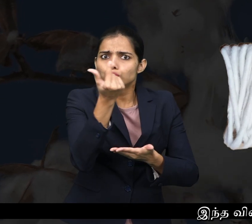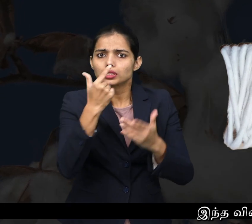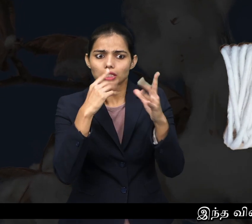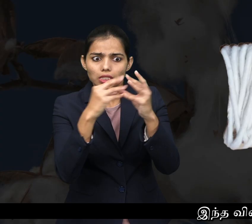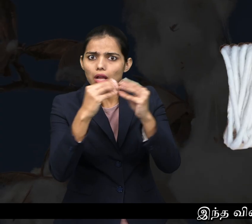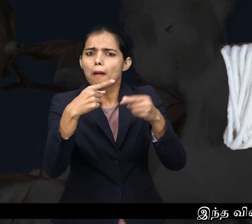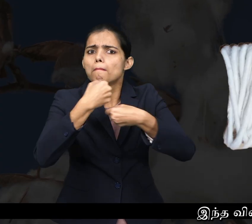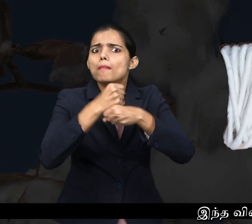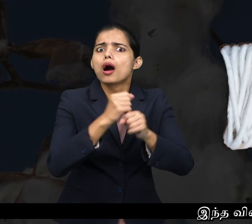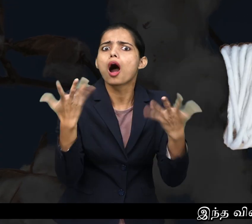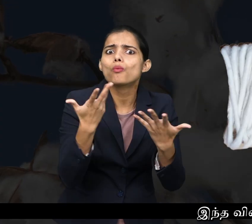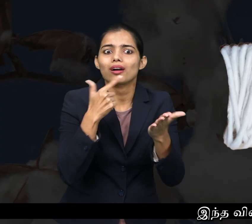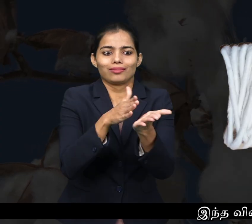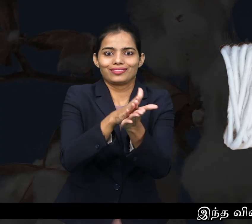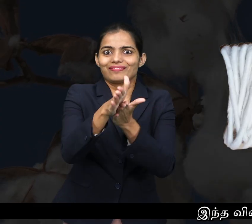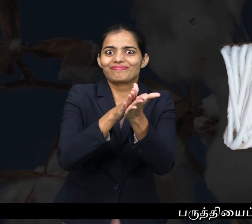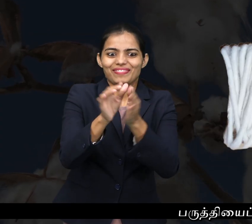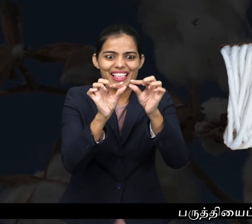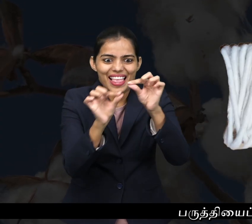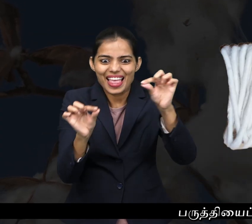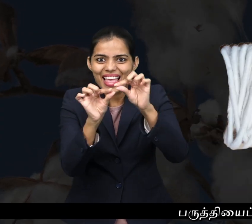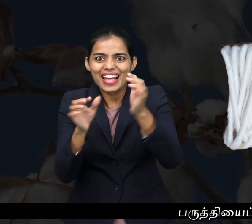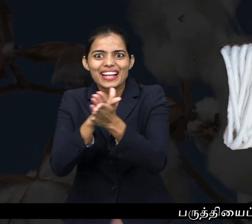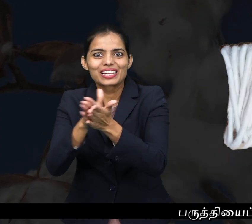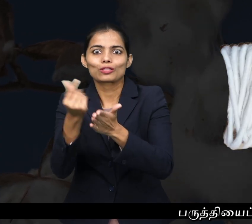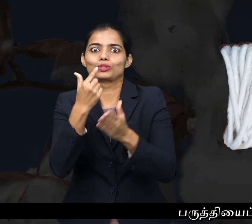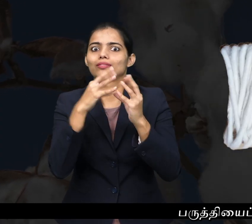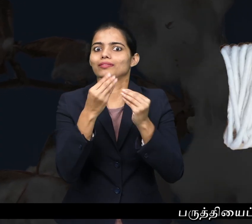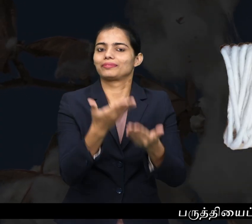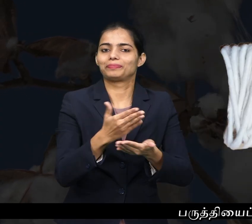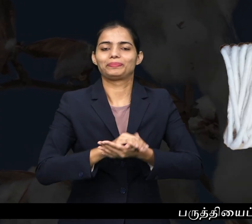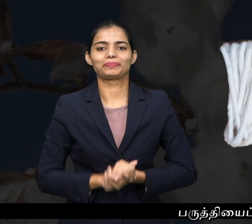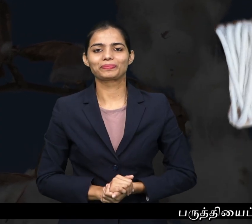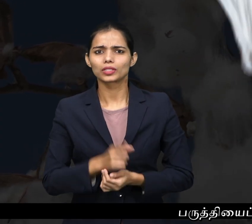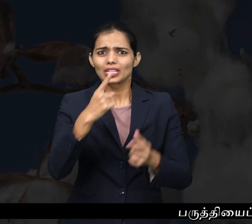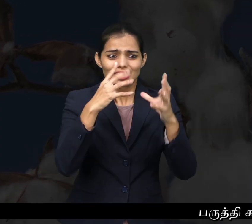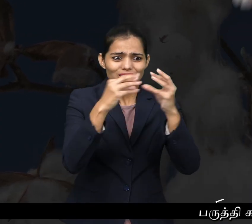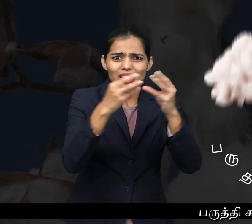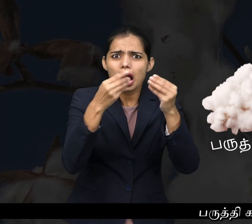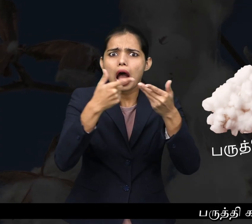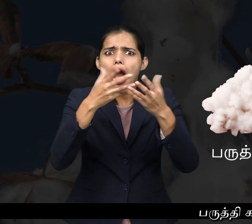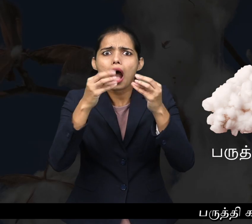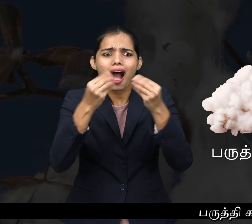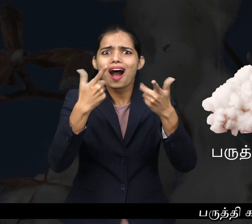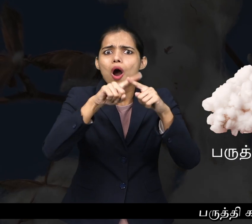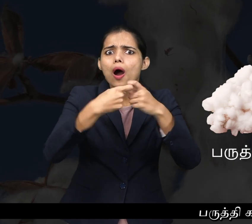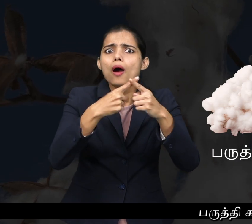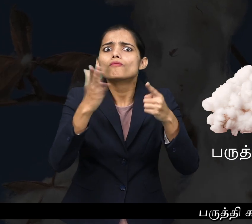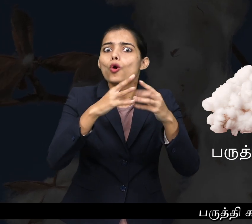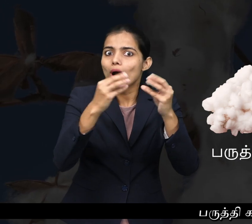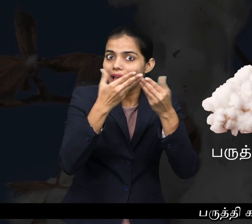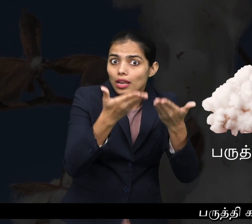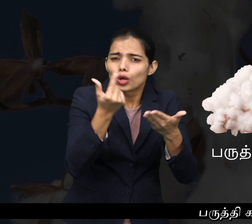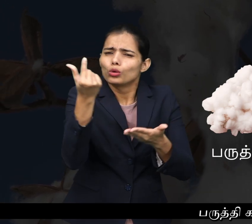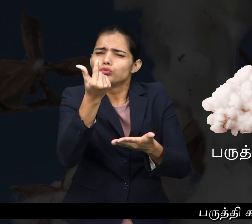இந்த விளக்கு திரி தயாரிக்க பருத்தியை பயன்படுத்துகிறோம். பருத்தி கம்பளி